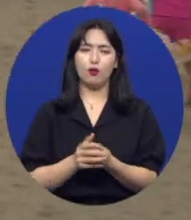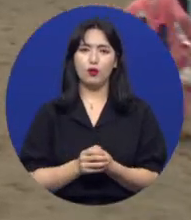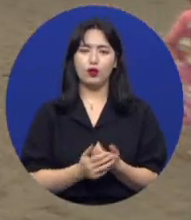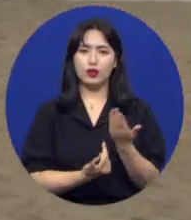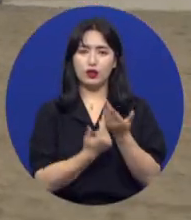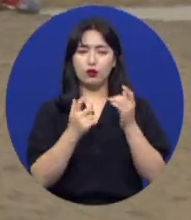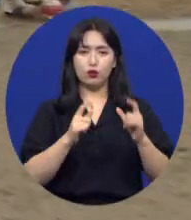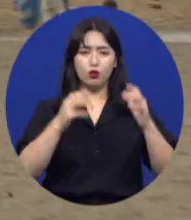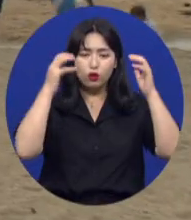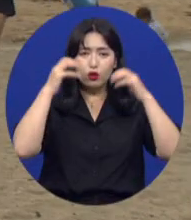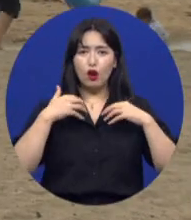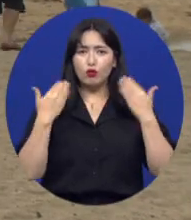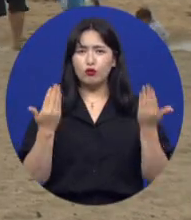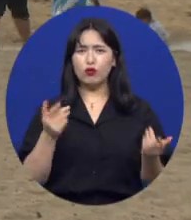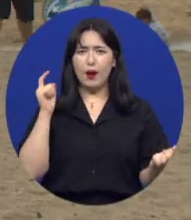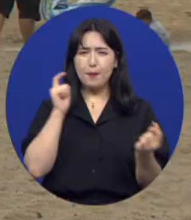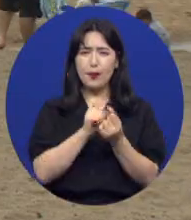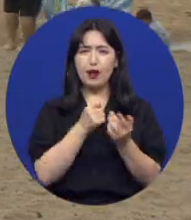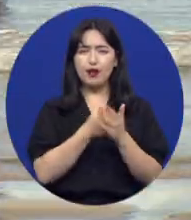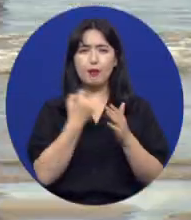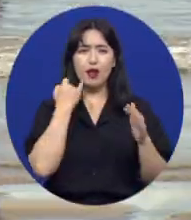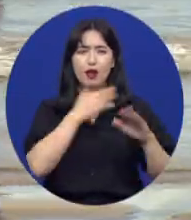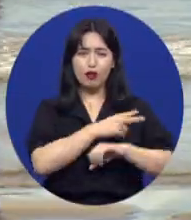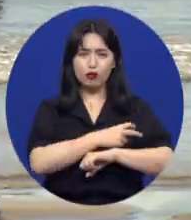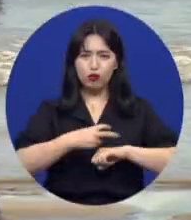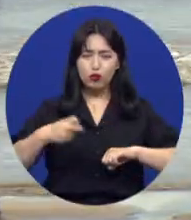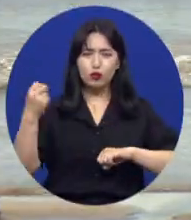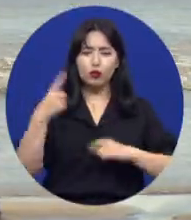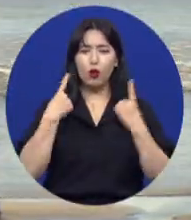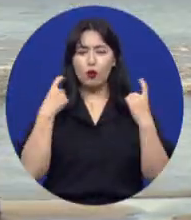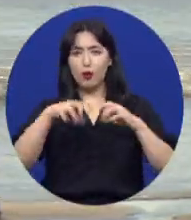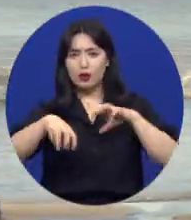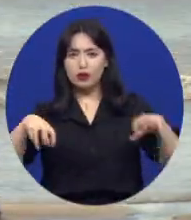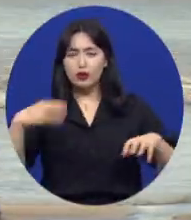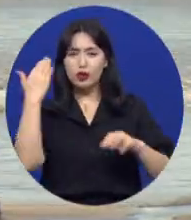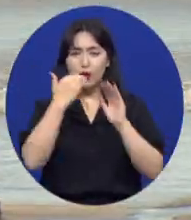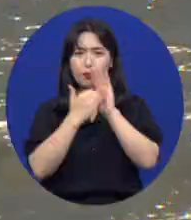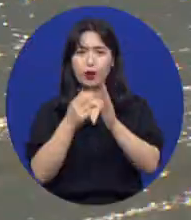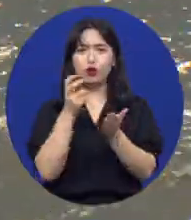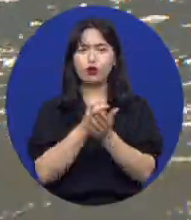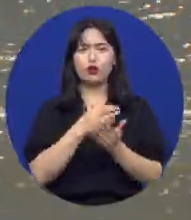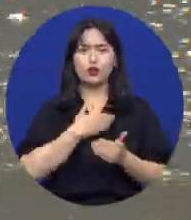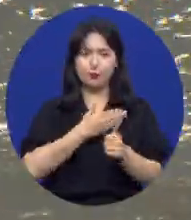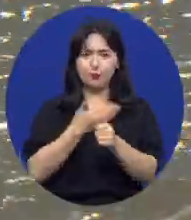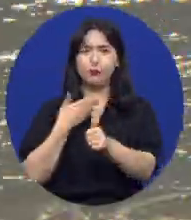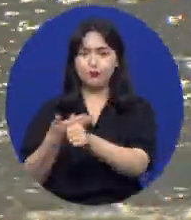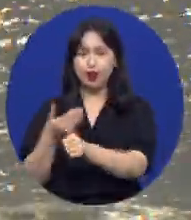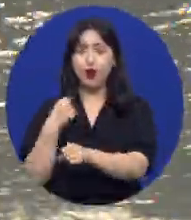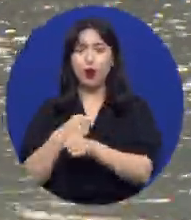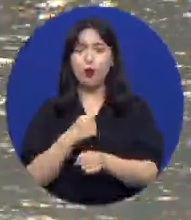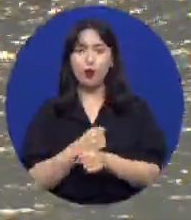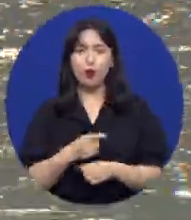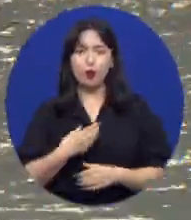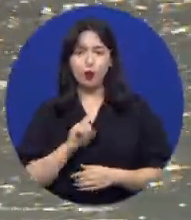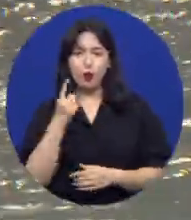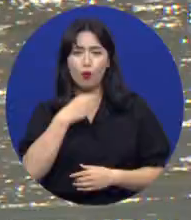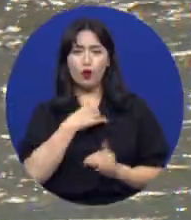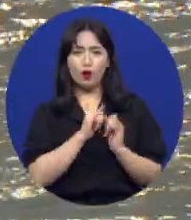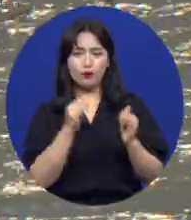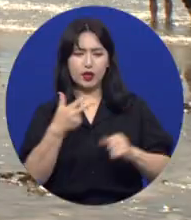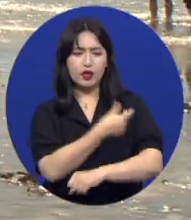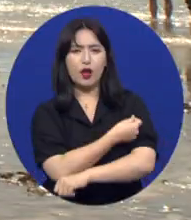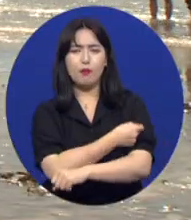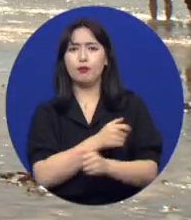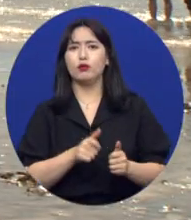제주도는 여름 휴가철을 맞아 해수욕장과 관광지 중에서 방어 수칙을 안내하고 고위험군의 예방접종 뉴 를 높이기로